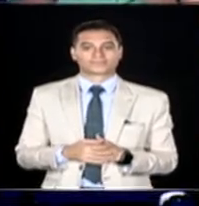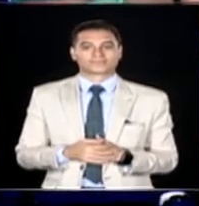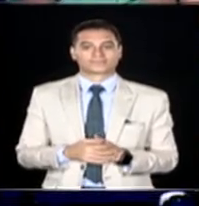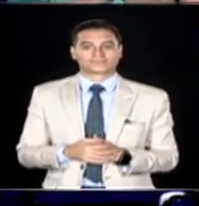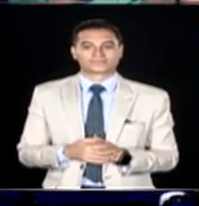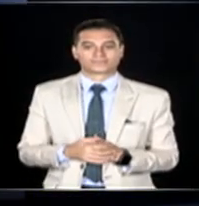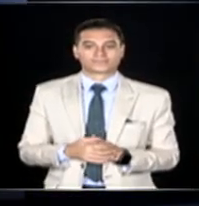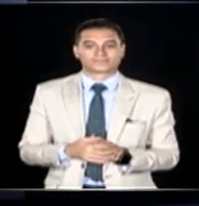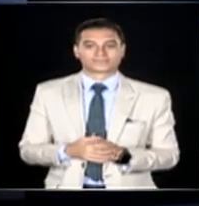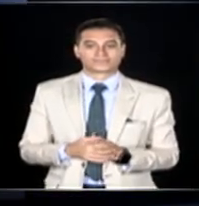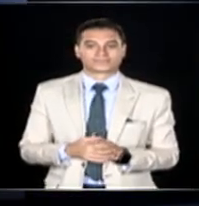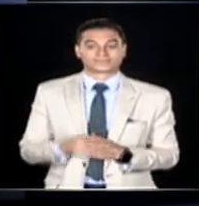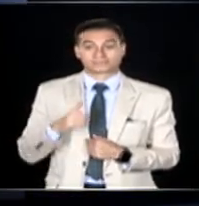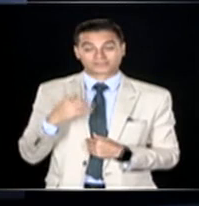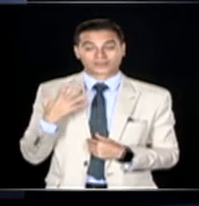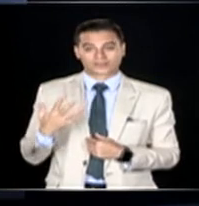خمسة